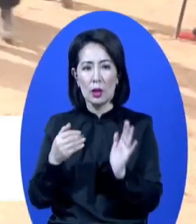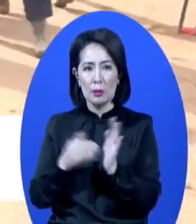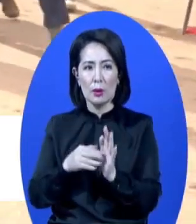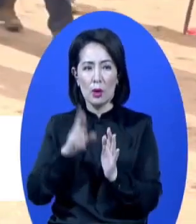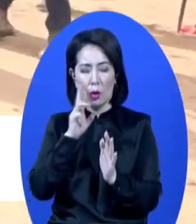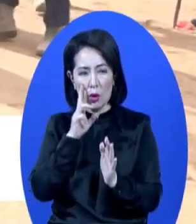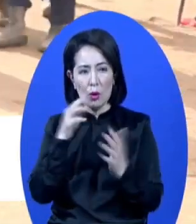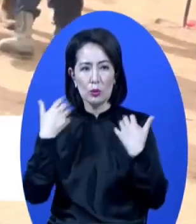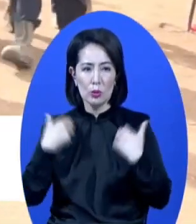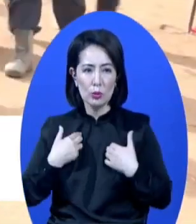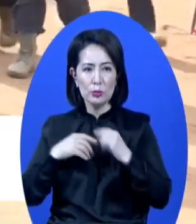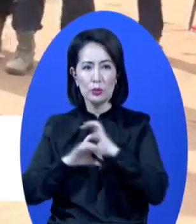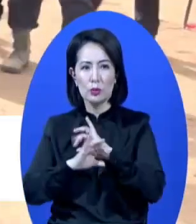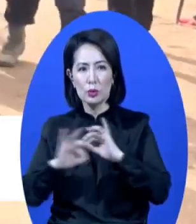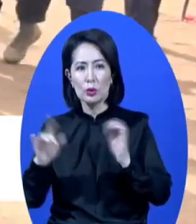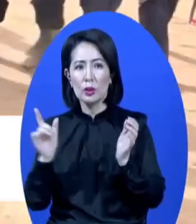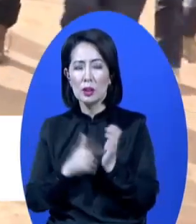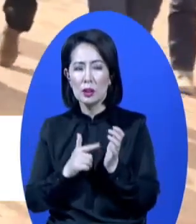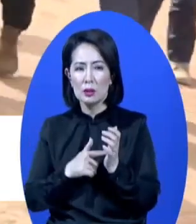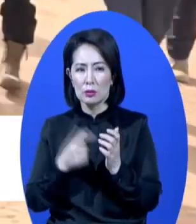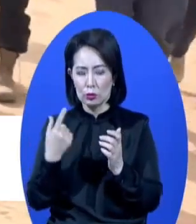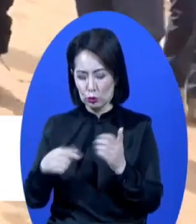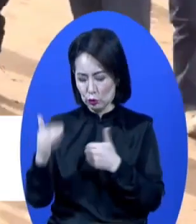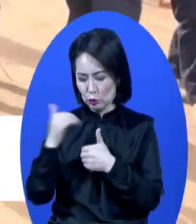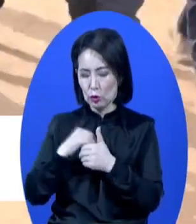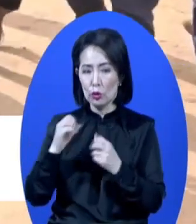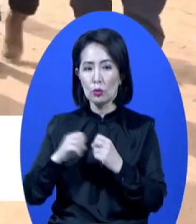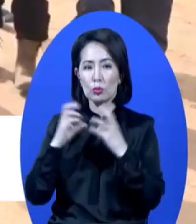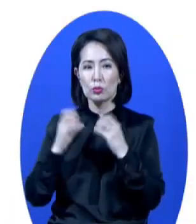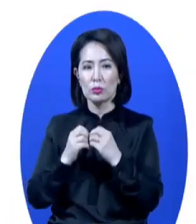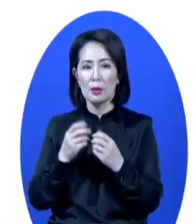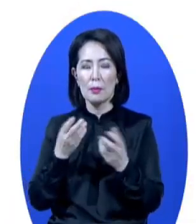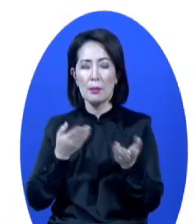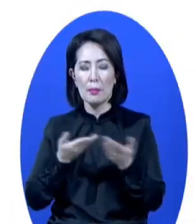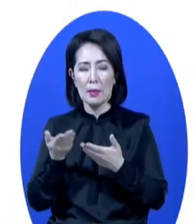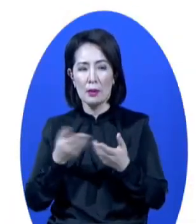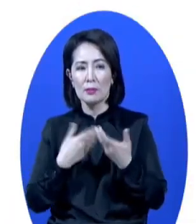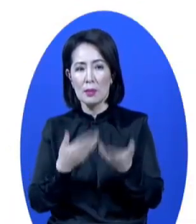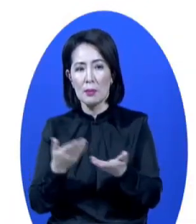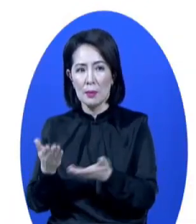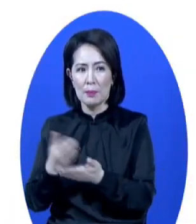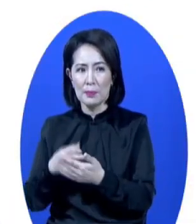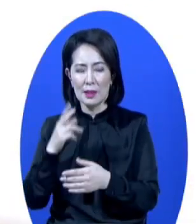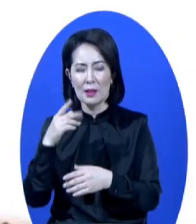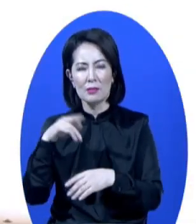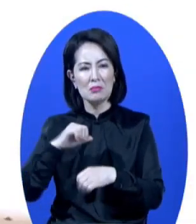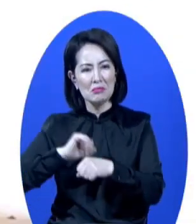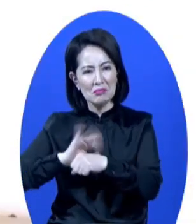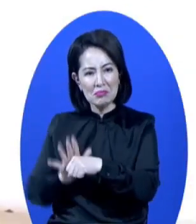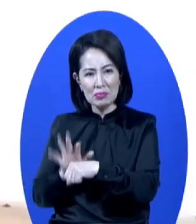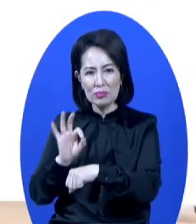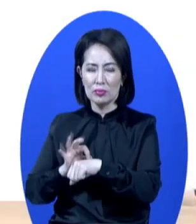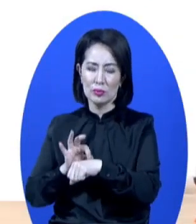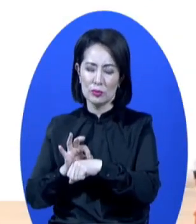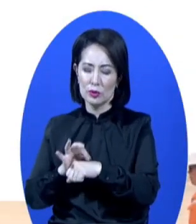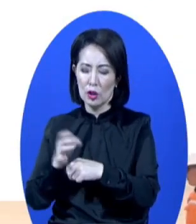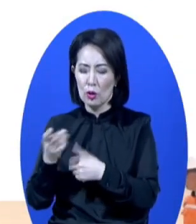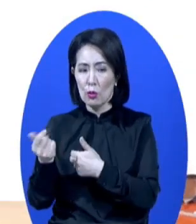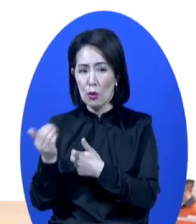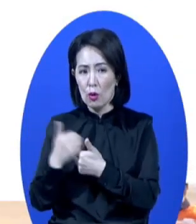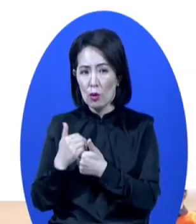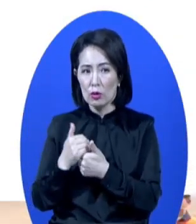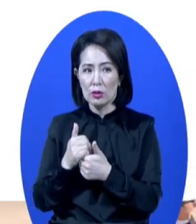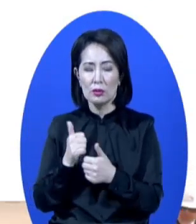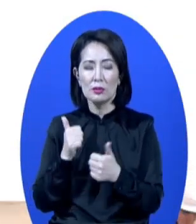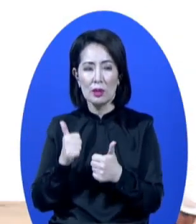хувцас хэрэгсэл гээд шаардлагатай бүх зүйлийг дотоодын аж ахуйн нэгжүүд нийлүүлж байгаа юм байна. Энэ нь цар тахлын хямралын үед өрхийн орлогын их усрыг хадгалж байгаа